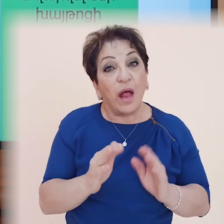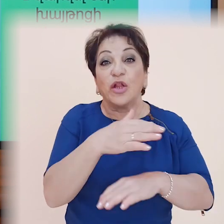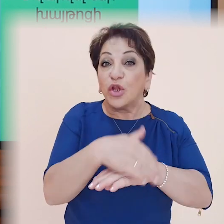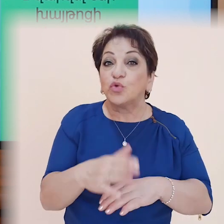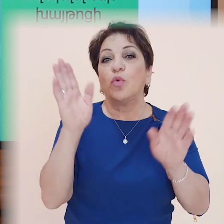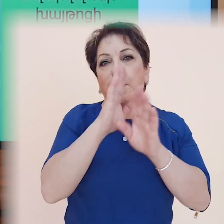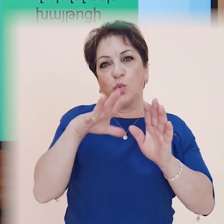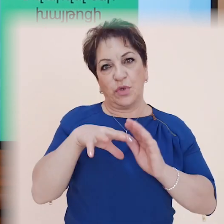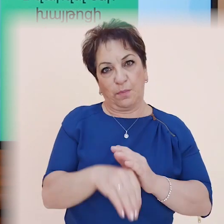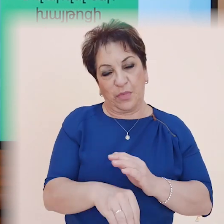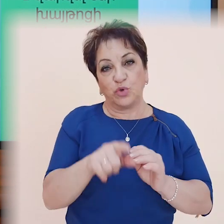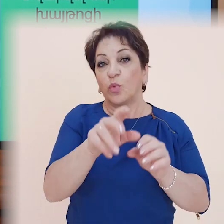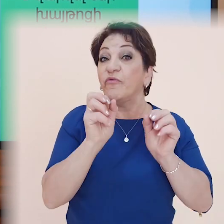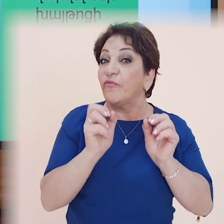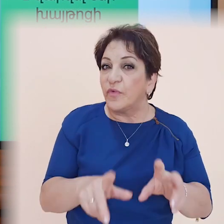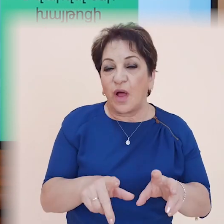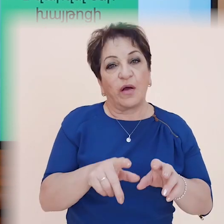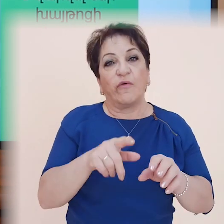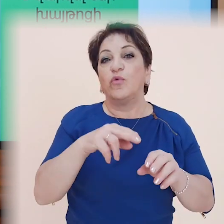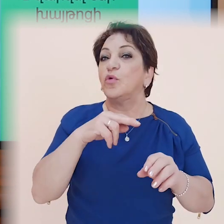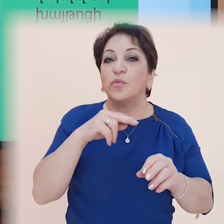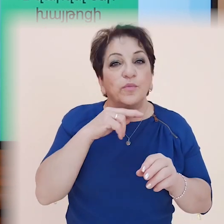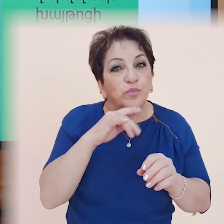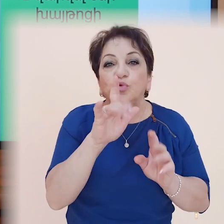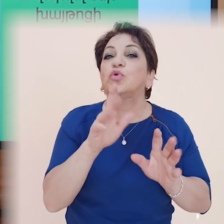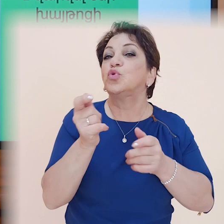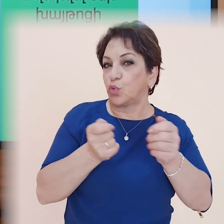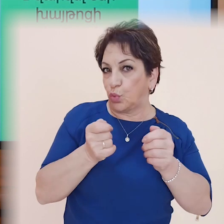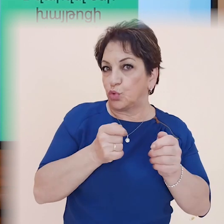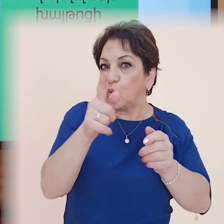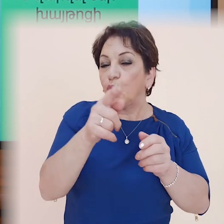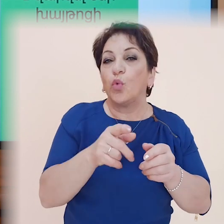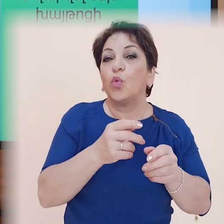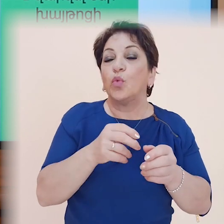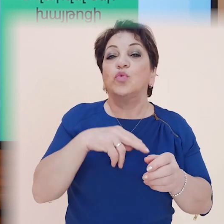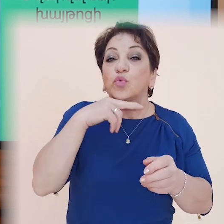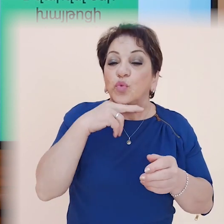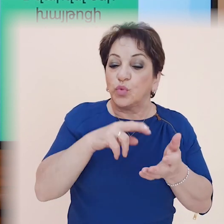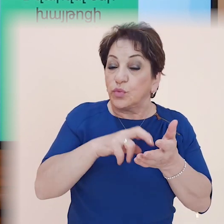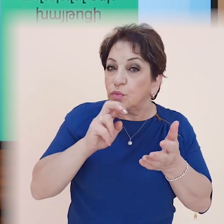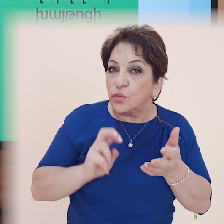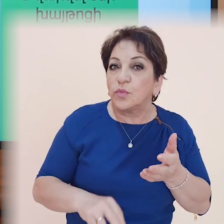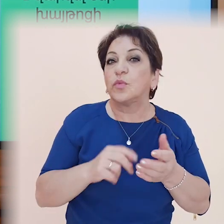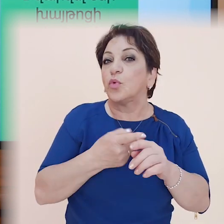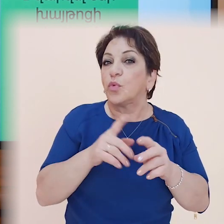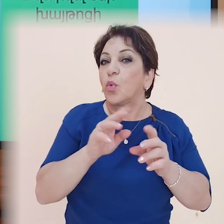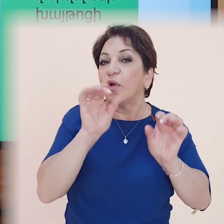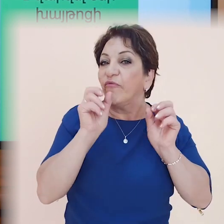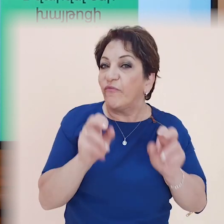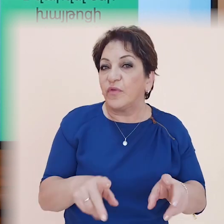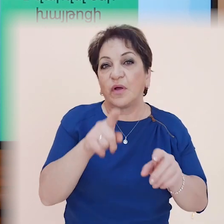դրսում և բնության մեջ, վտանգի մի ենթարկեք ձերարողջությունը, հերում ընացեք այն ամենից, ինչը ձեզ